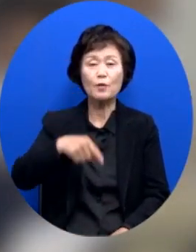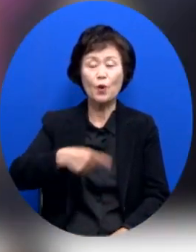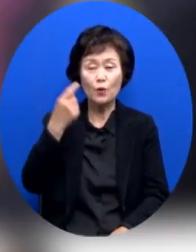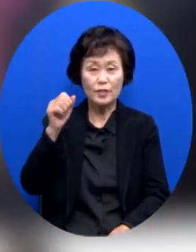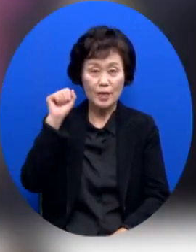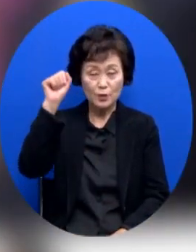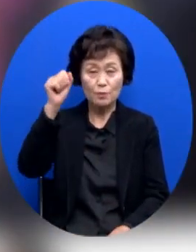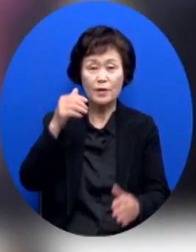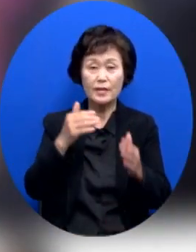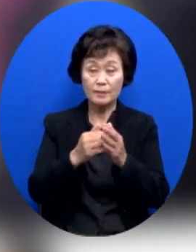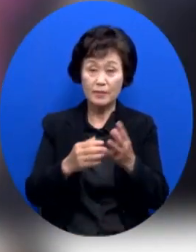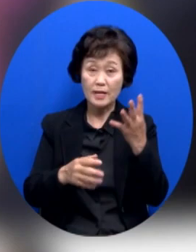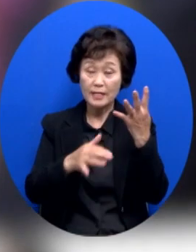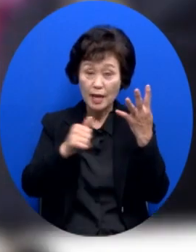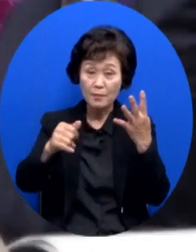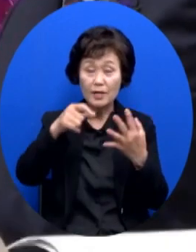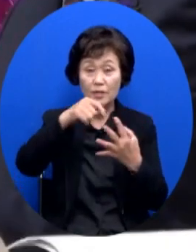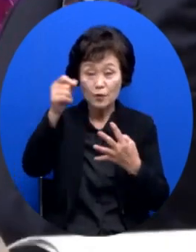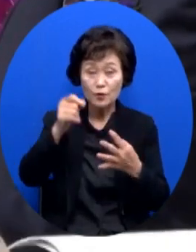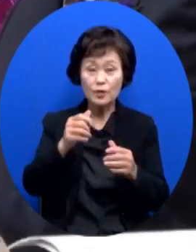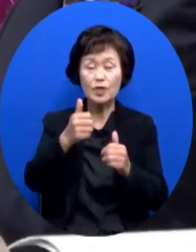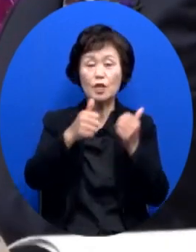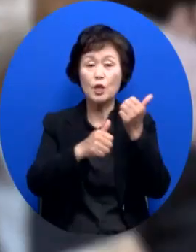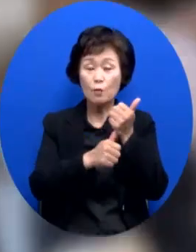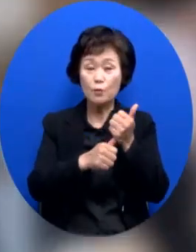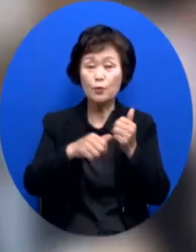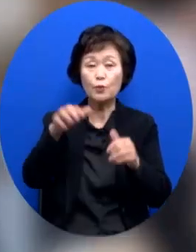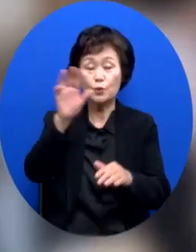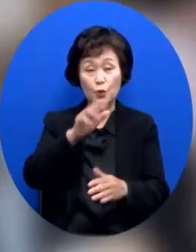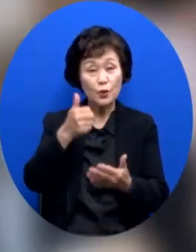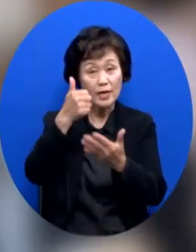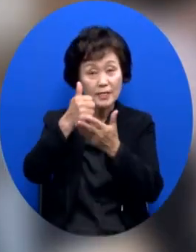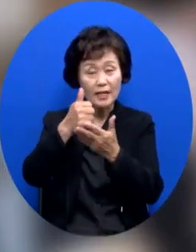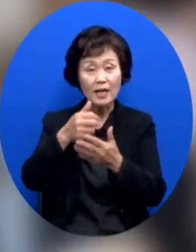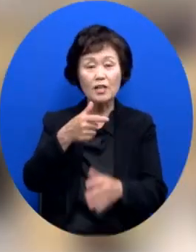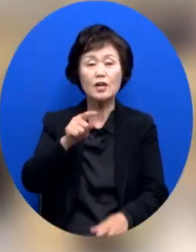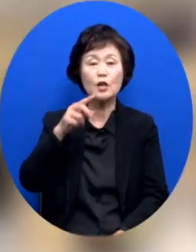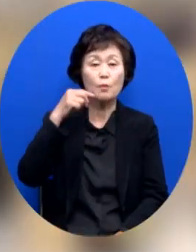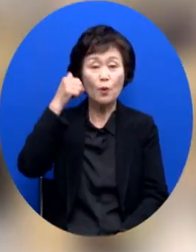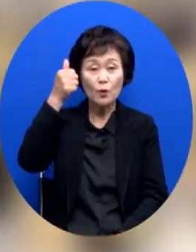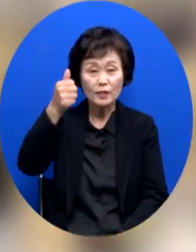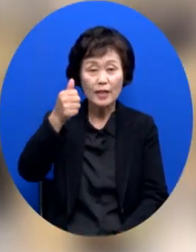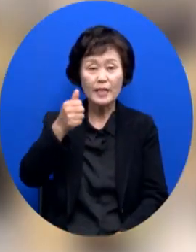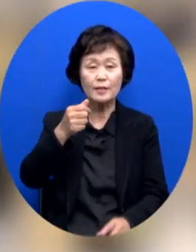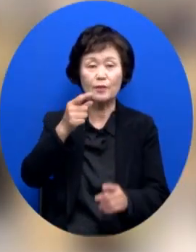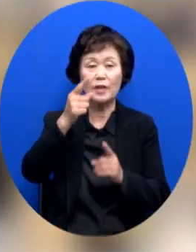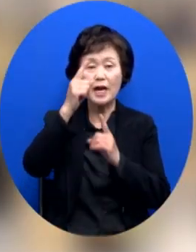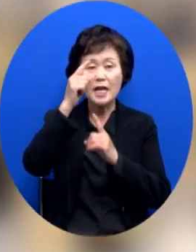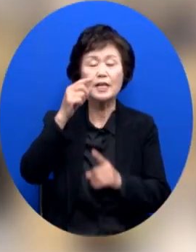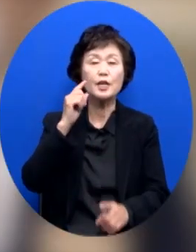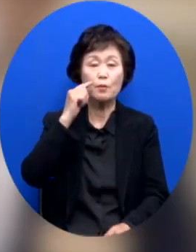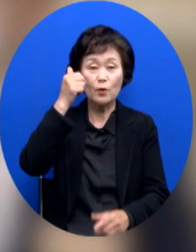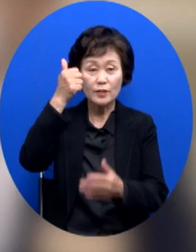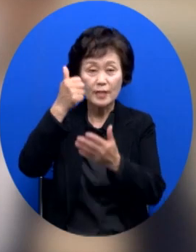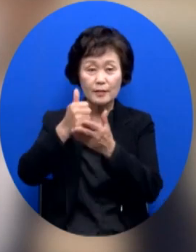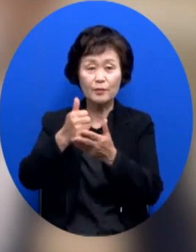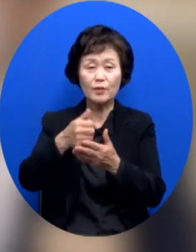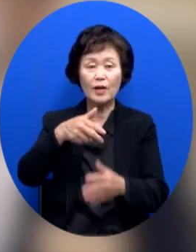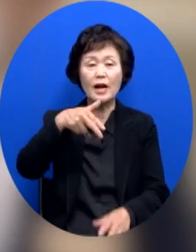또 4명을 선출하는 부총회장에는 대형순복음교회 허중범 목사, 한평순복음교회 이기복